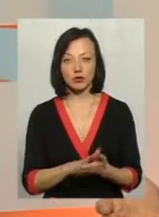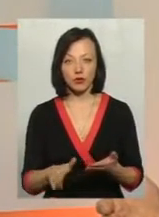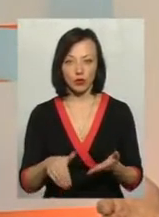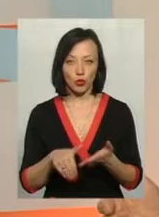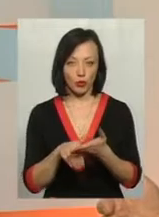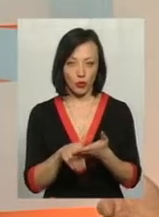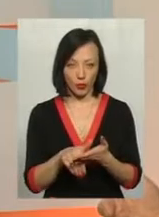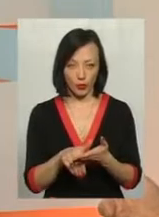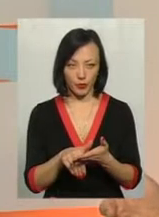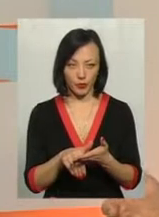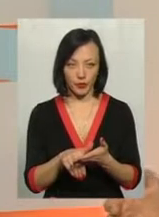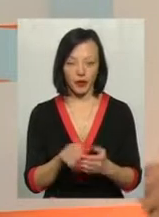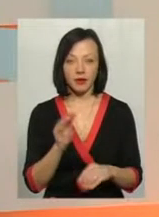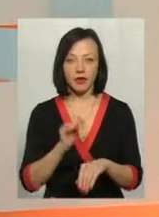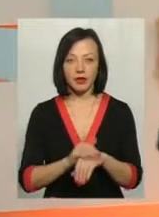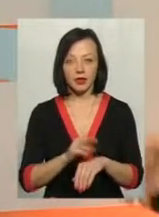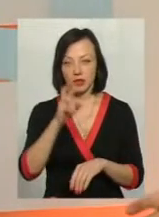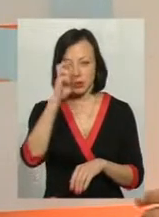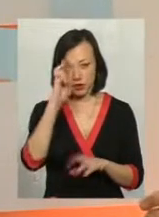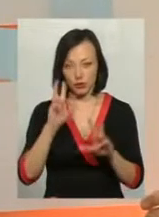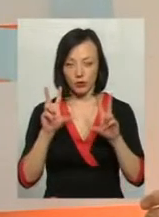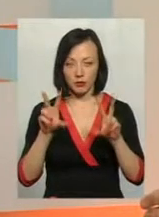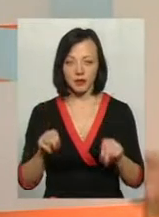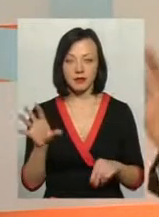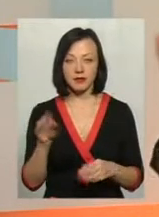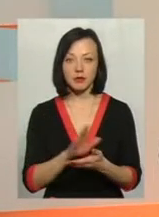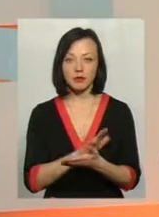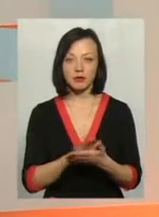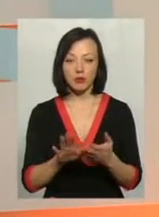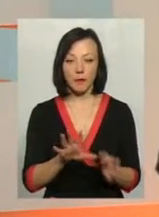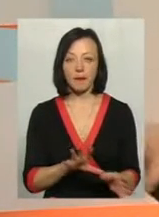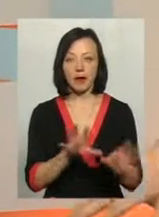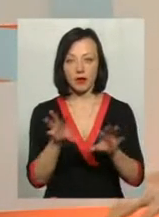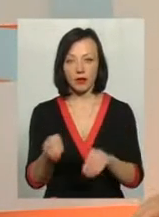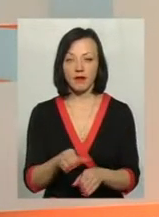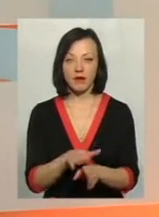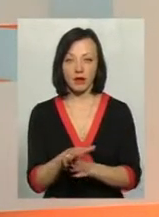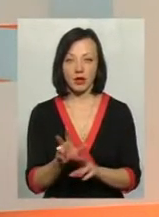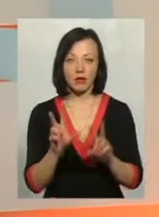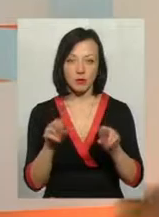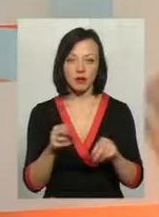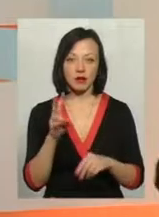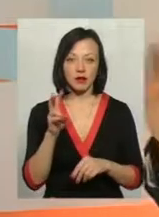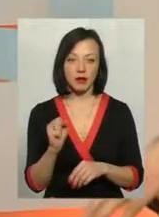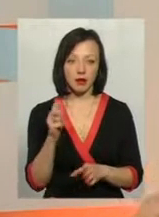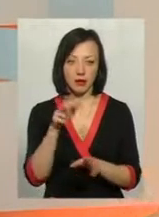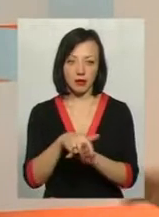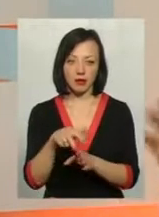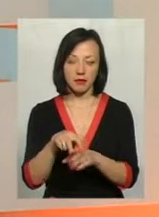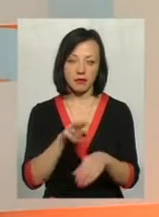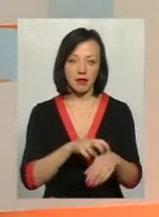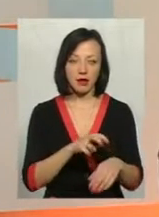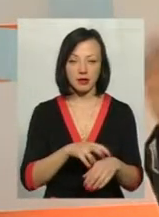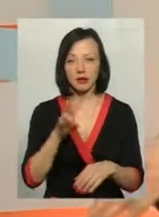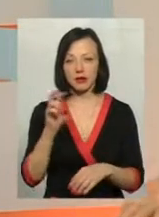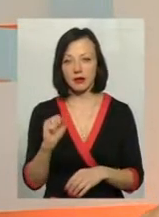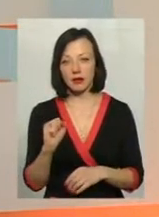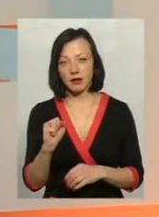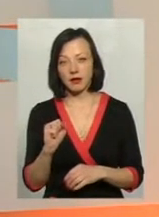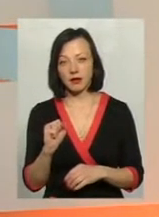медичну допомогу. Фактично держава обіцяє все безкоштовно і перекладає виконання цих обіцянок на голови медиків, на